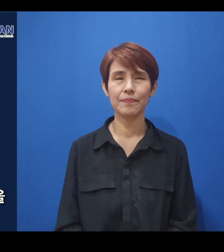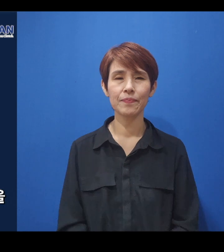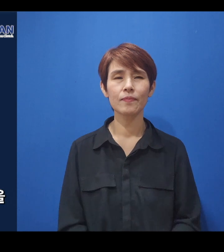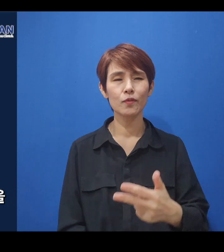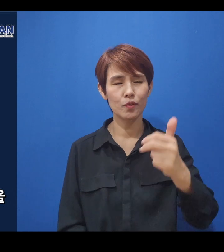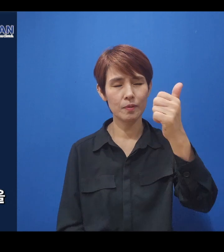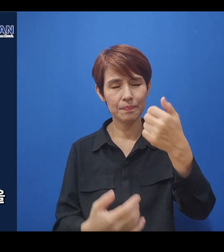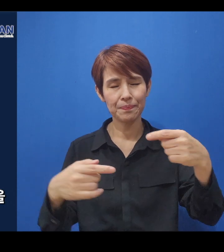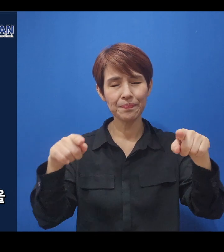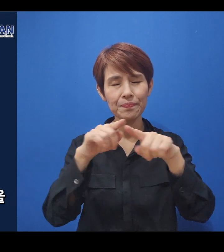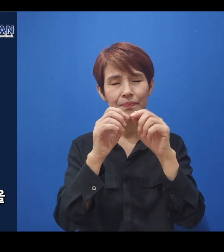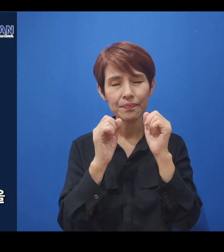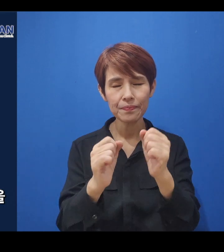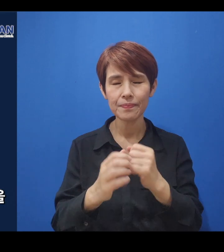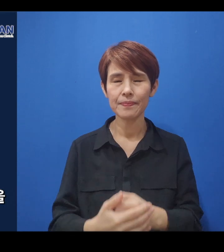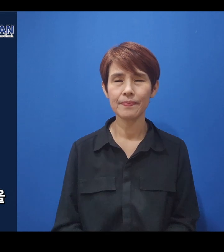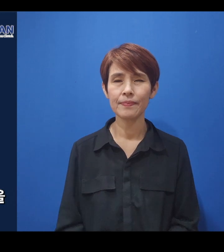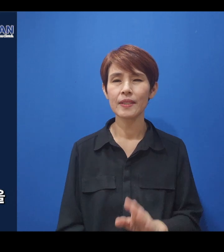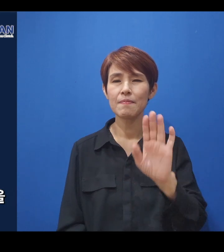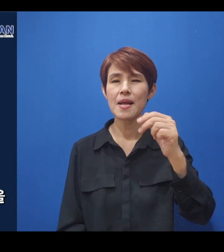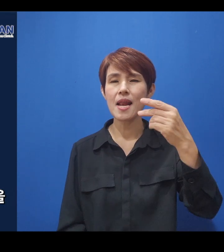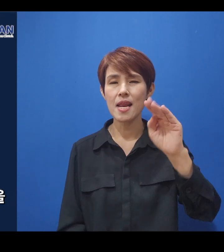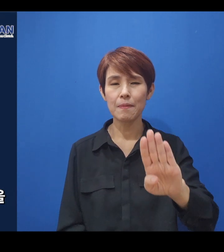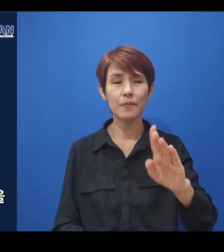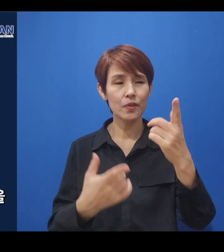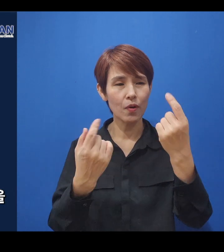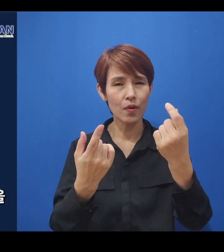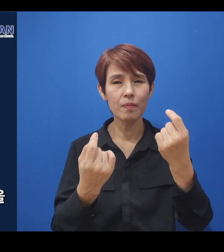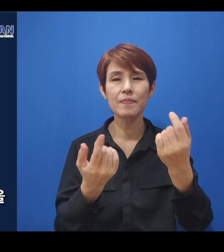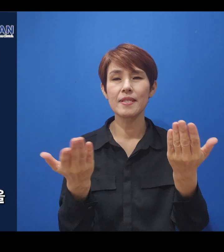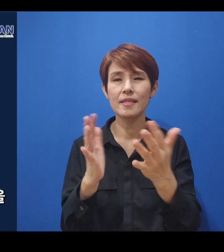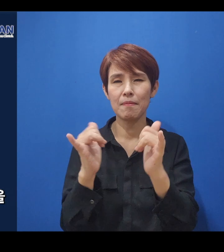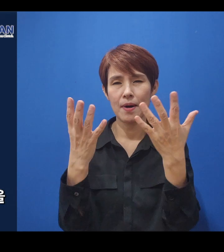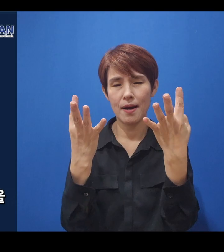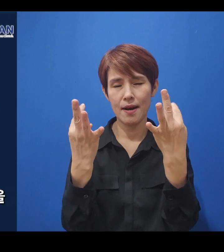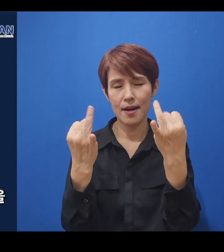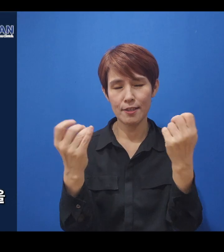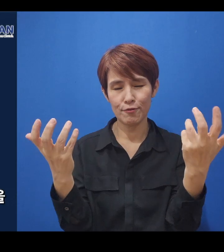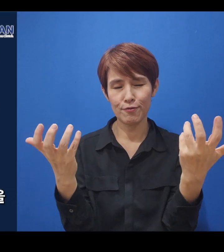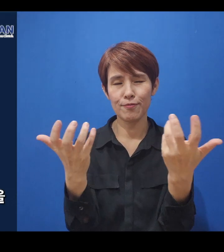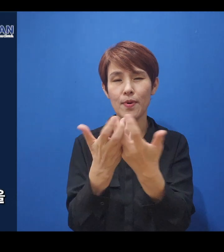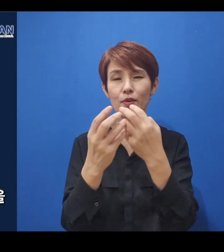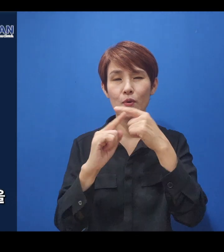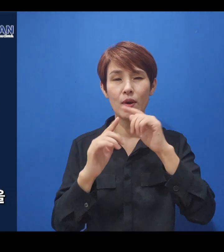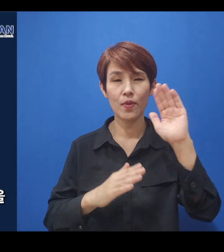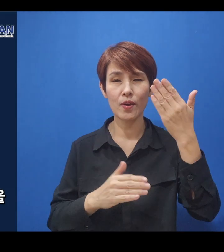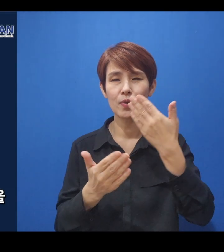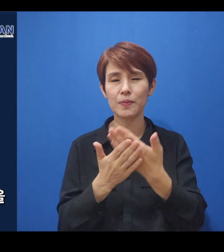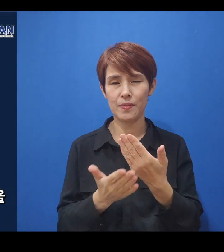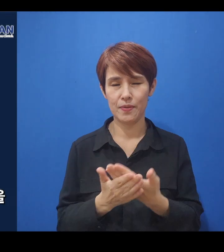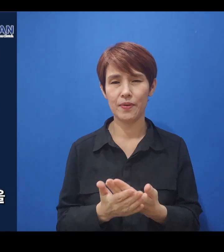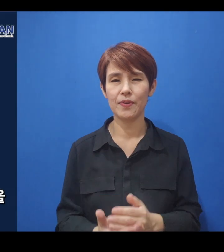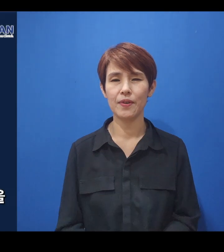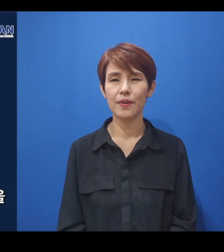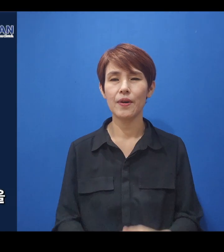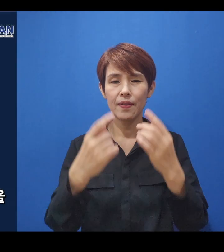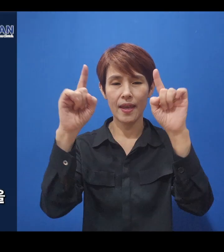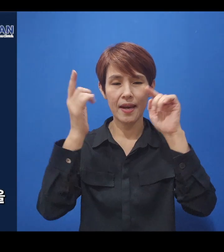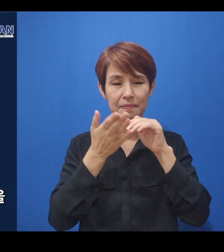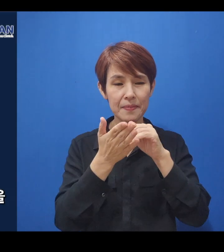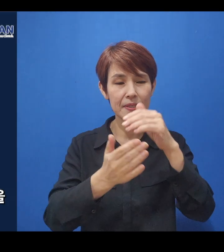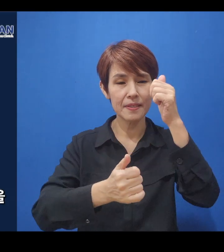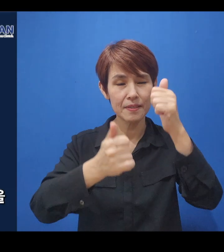주님 계십니다. 빌립 같은 일꾼들이 충만한 우리 교회가 되게 하옵소서.